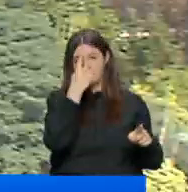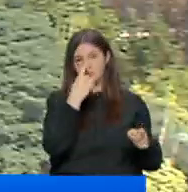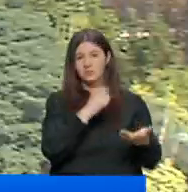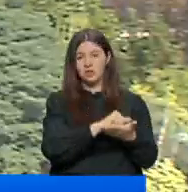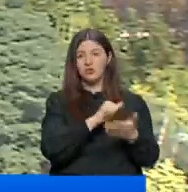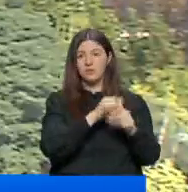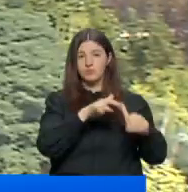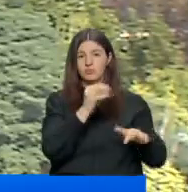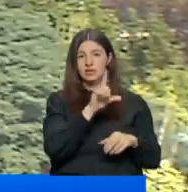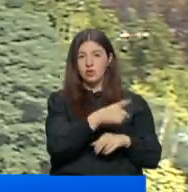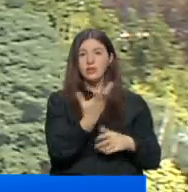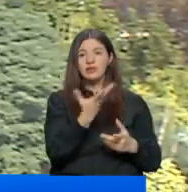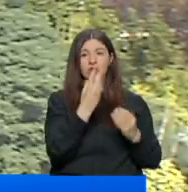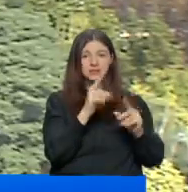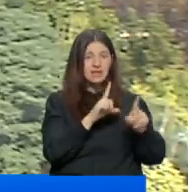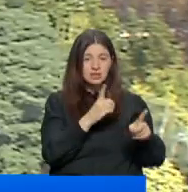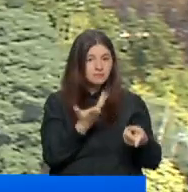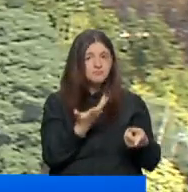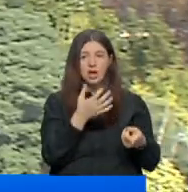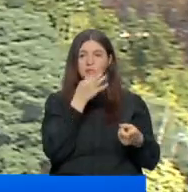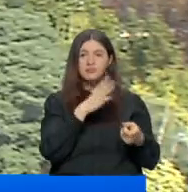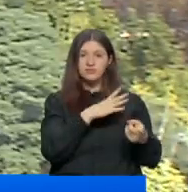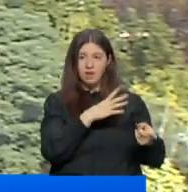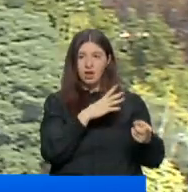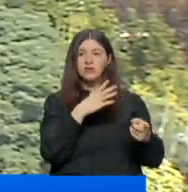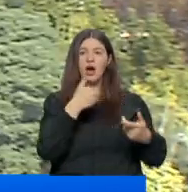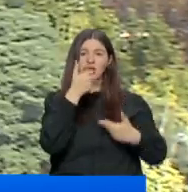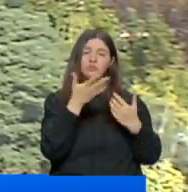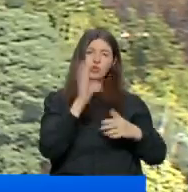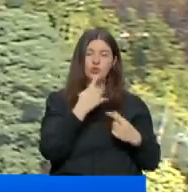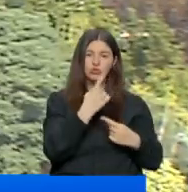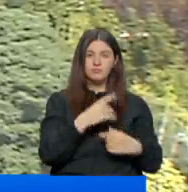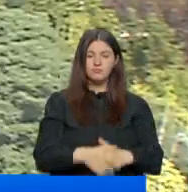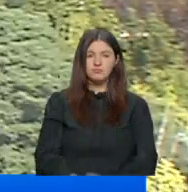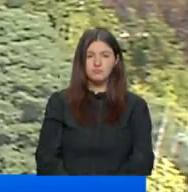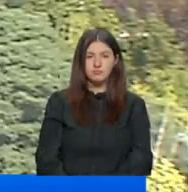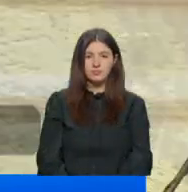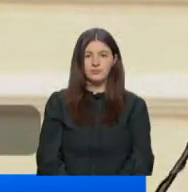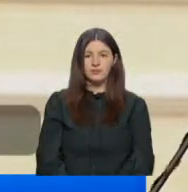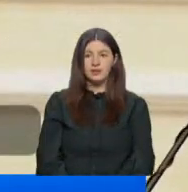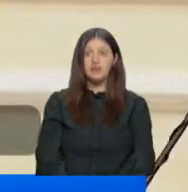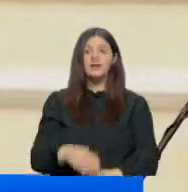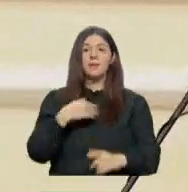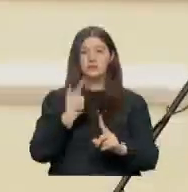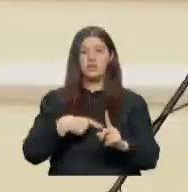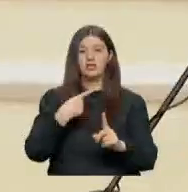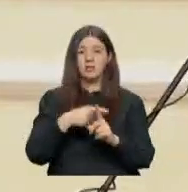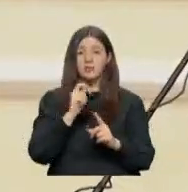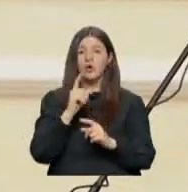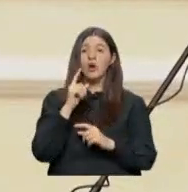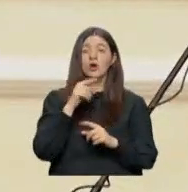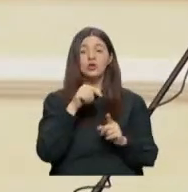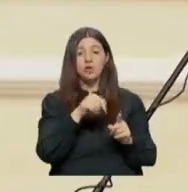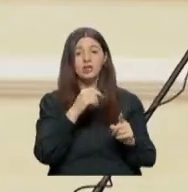gazetede yayınlanması gerekiyor. Ne kadar olması gerekiyor? Haberimiz var. Aktaralım ve konuşalım. Ben bir şey ilave edeyim. Buyurun. Şu anda